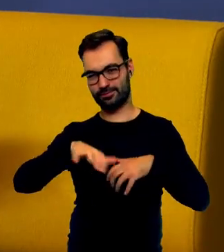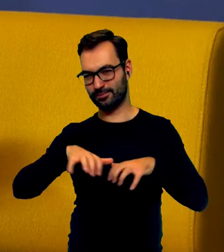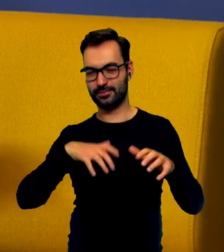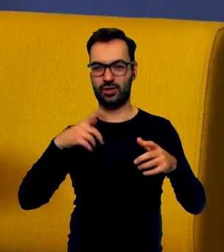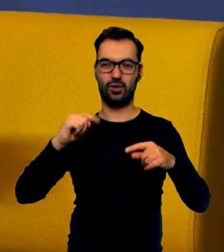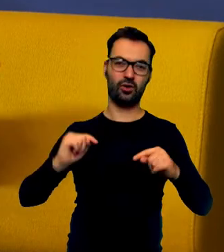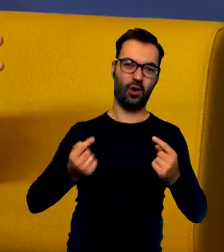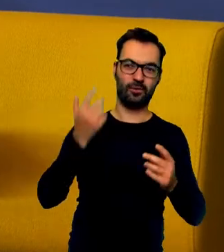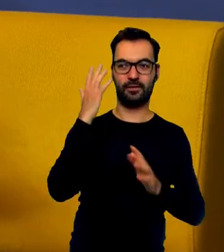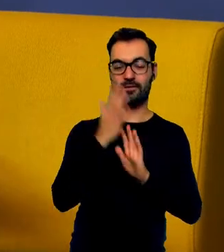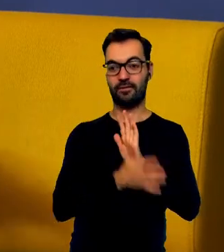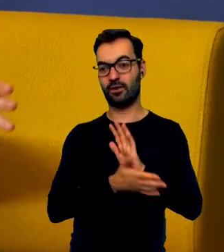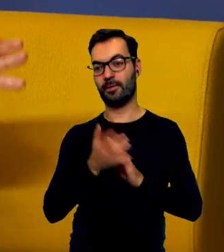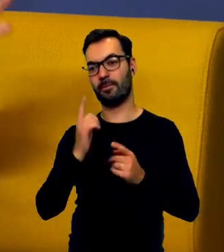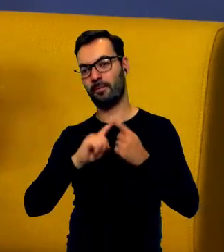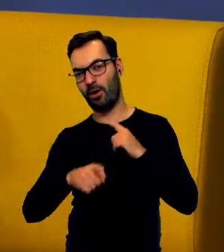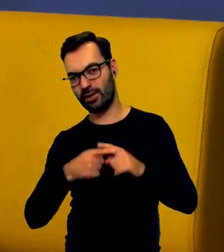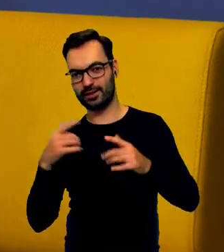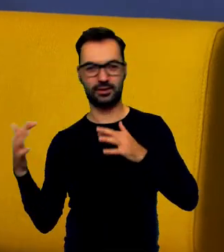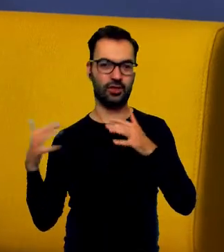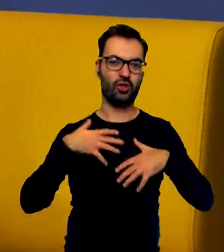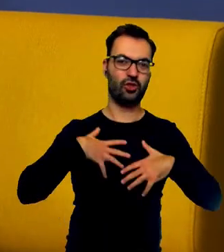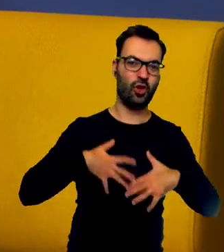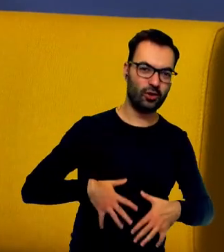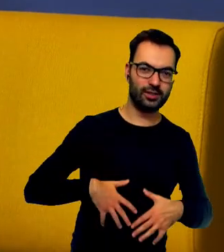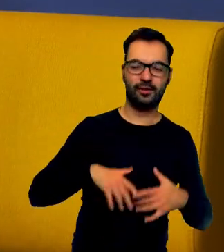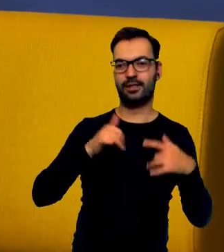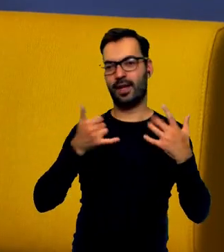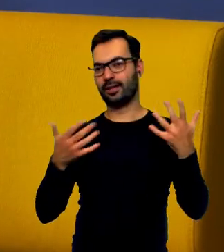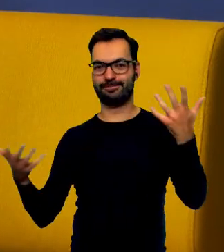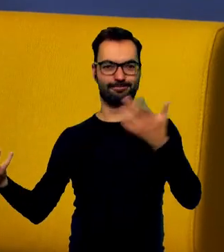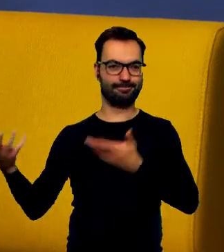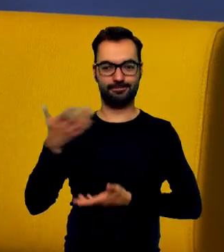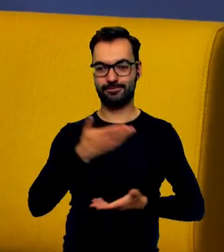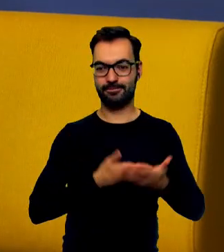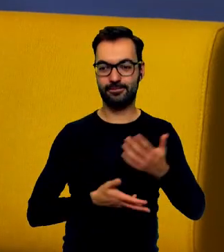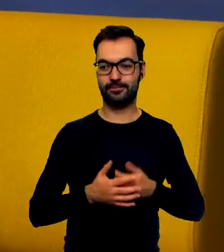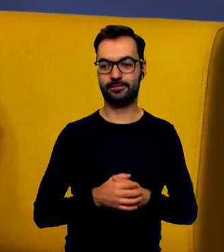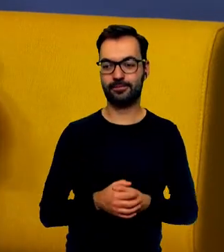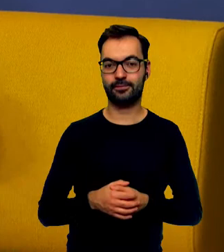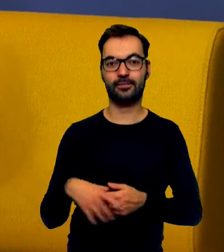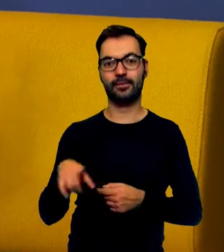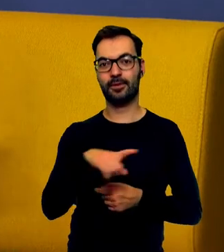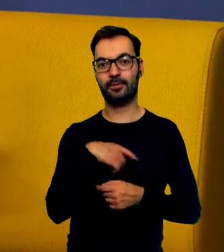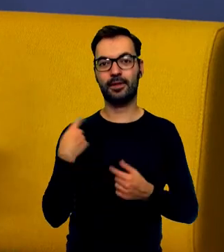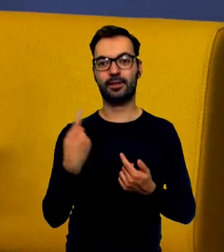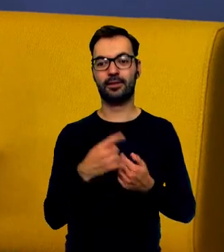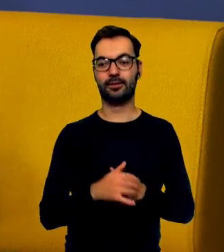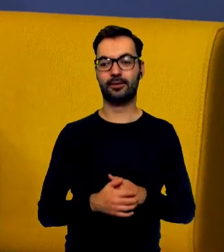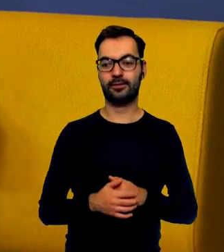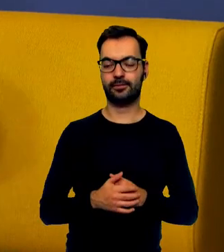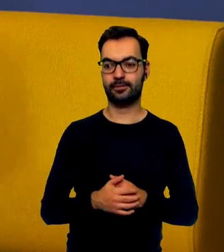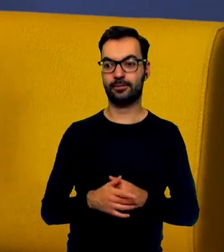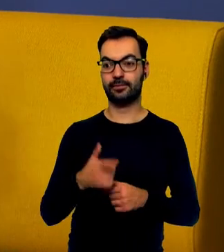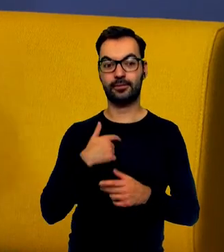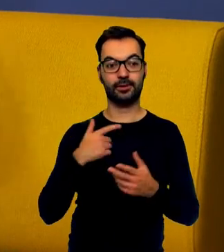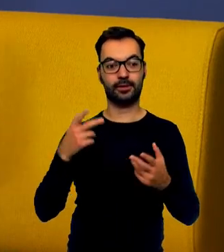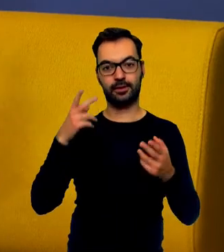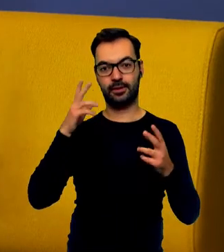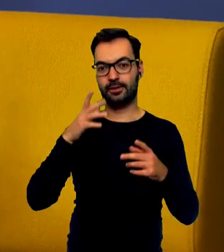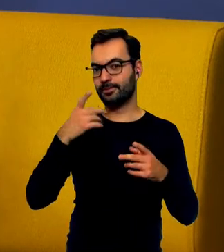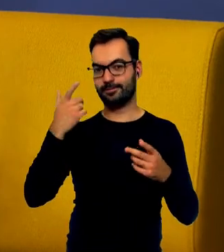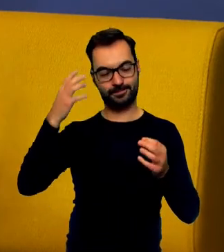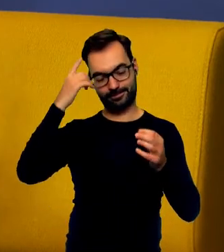targany konfliktami politycznymi, tożsamościowymi, że my wszyscy generalnie ulegamy